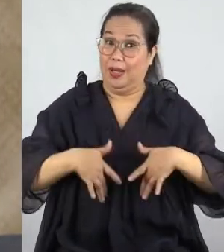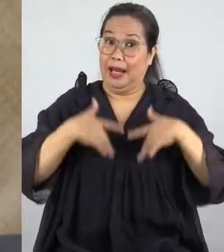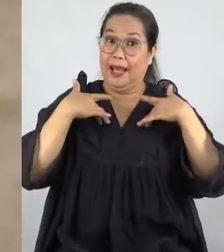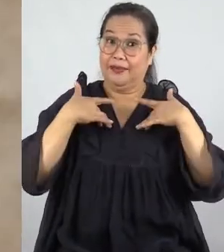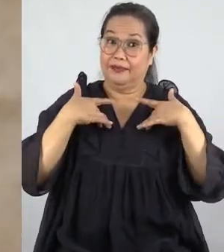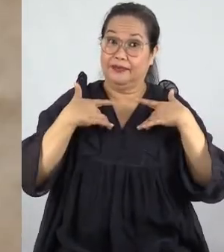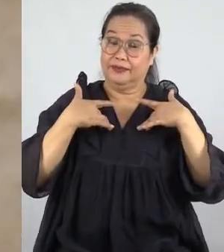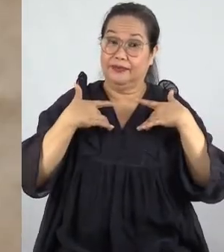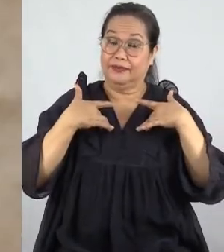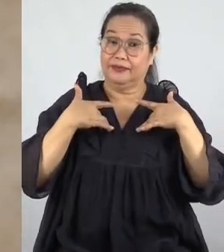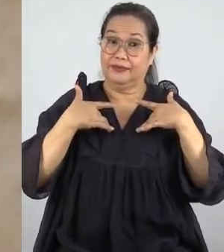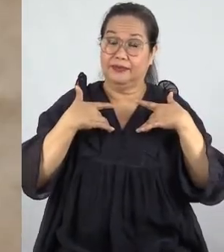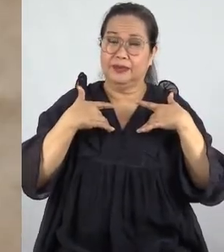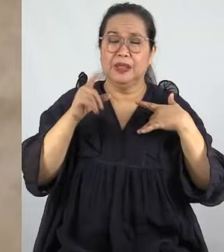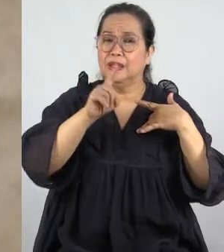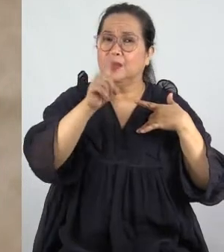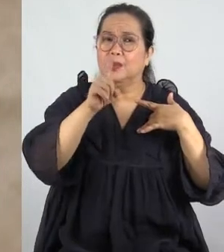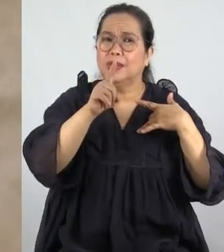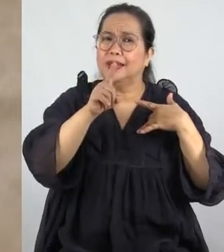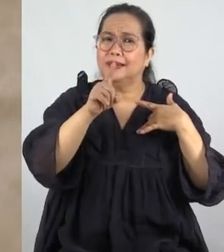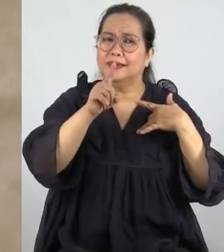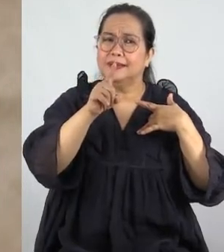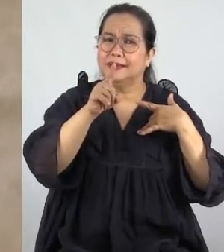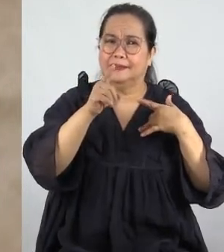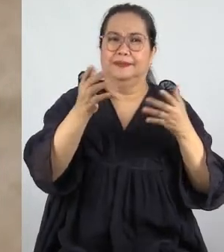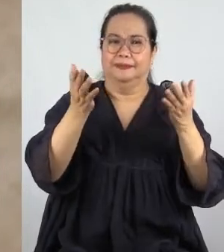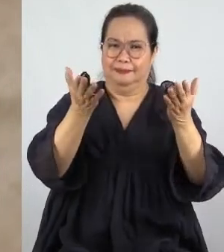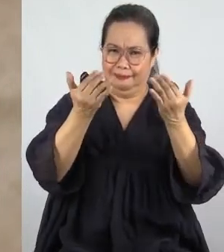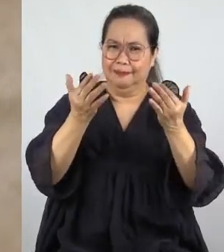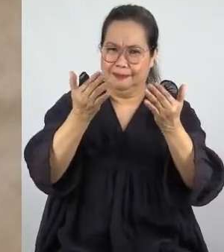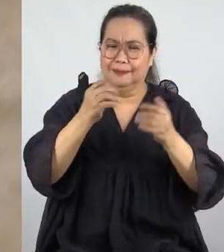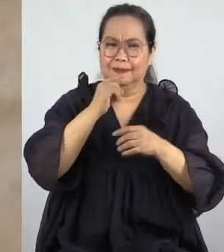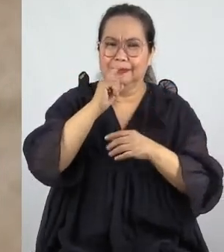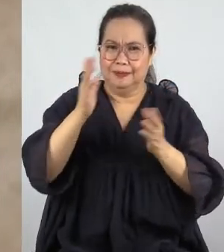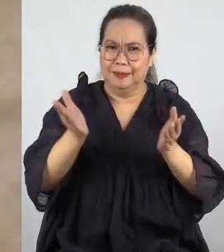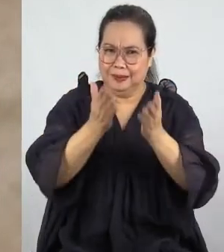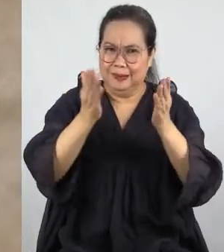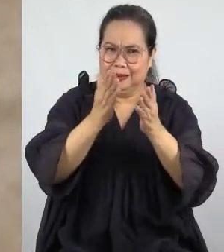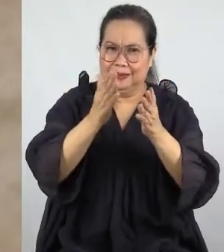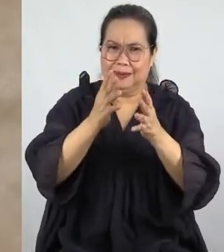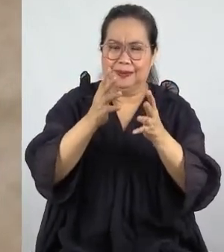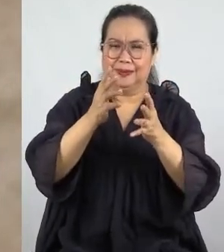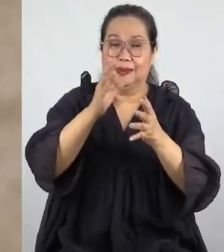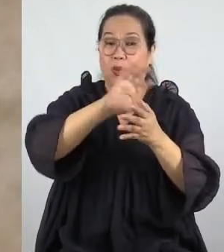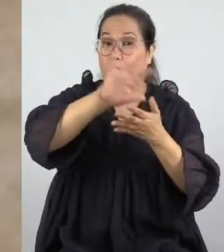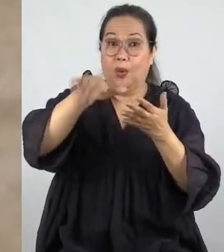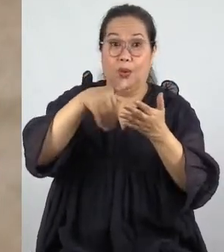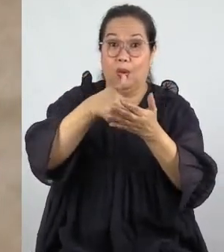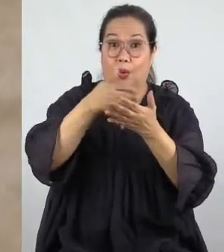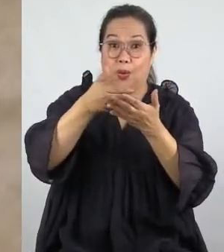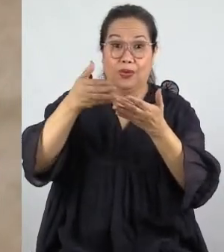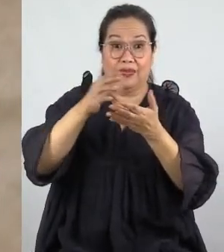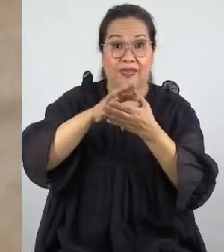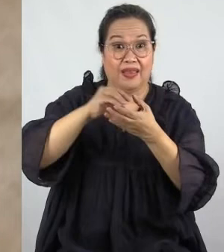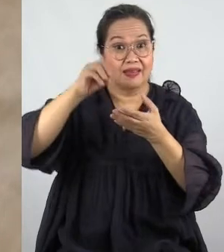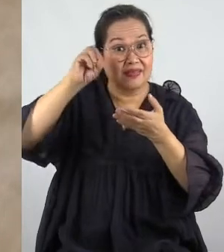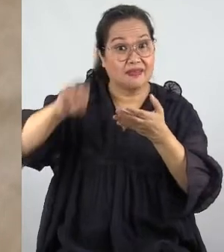buhay. Ang hinihikayat niya rito ay alisin natin ang mga bagay na